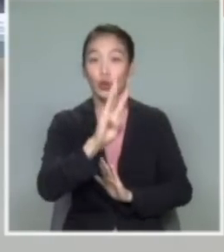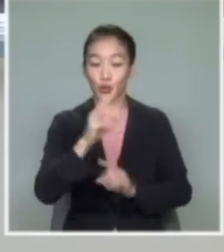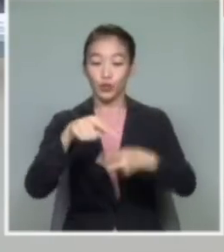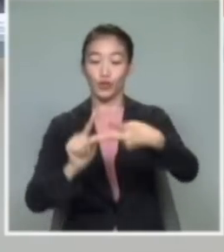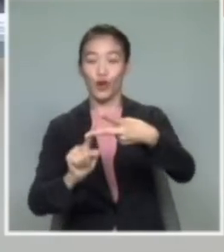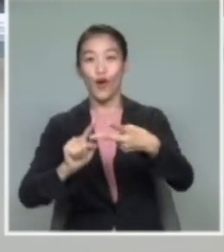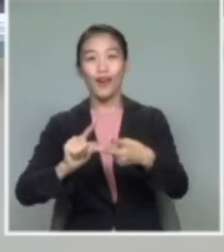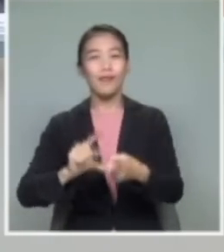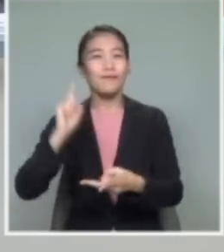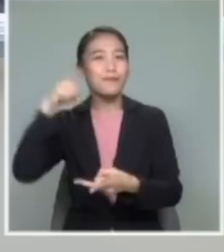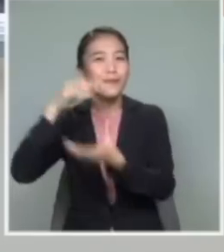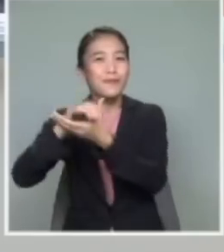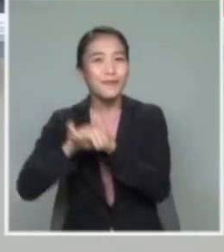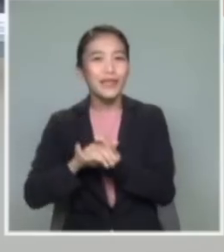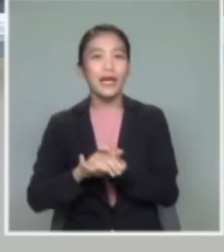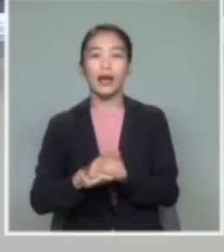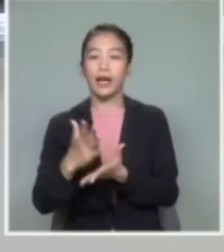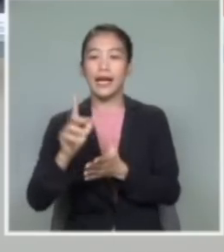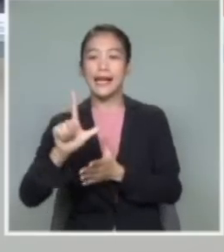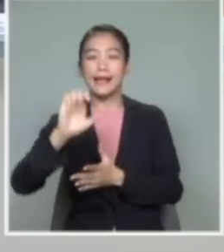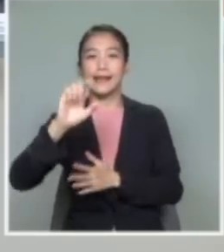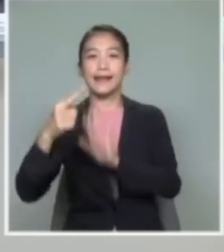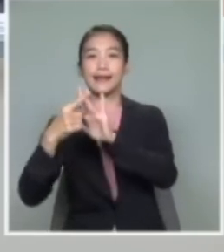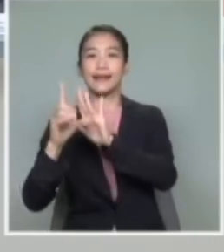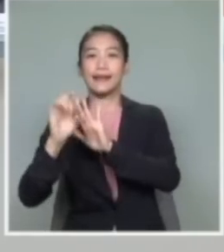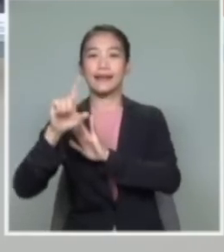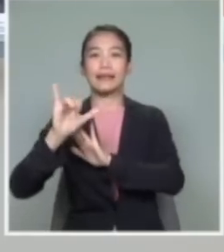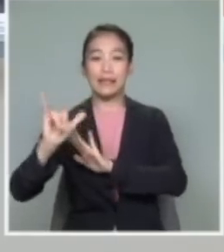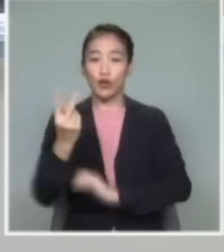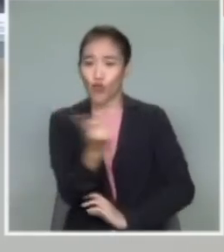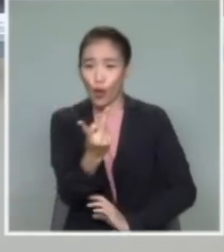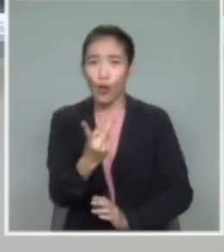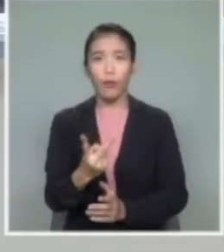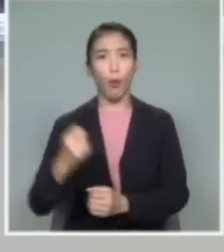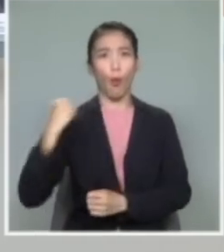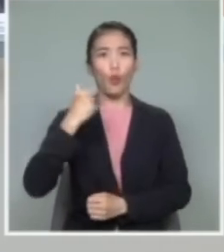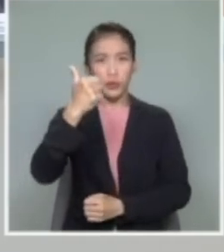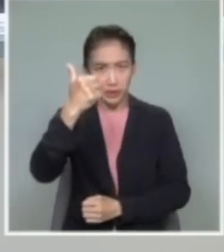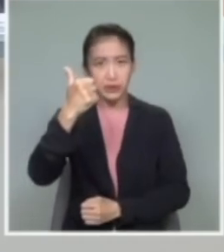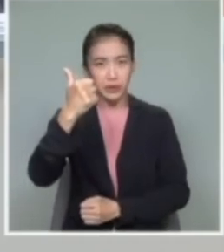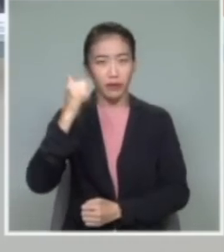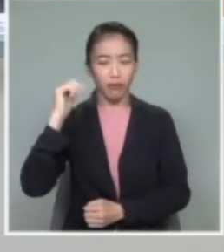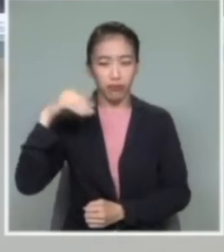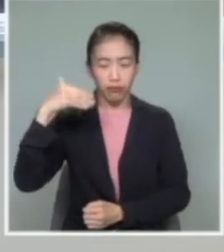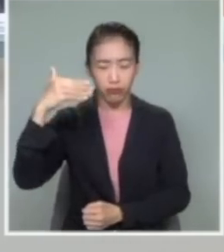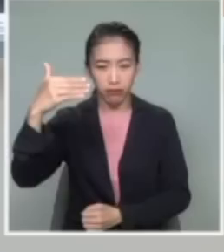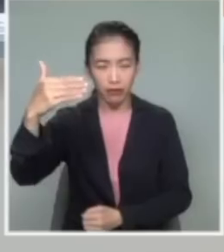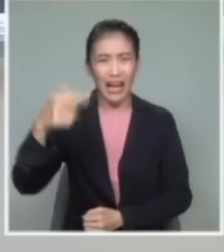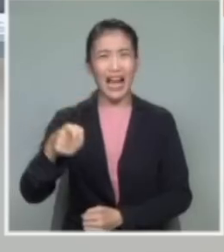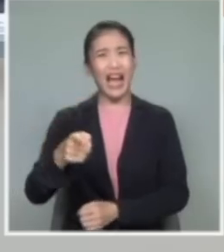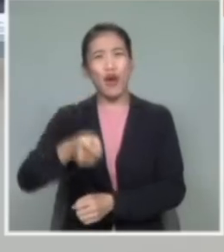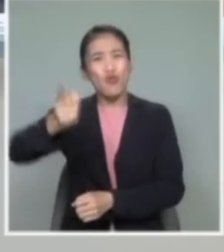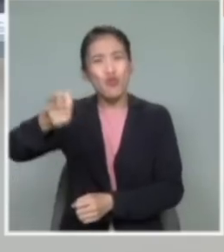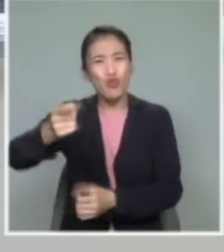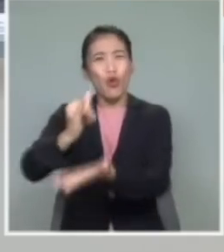นะ แต่ว่าตอนนี้ยังคงพักรักษาตัวอยู่ที่โรงพยาบาลขณะที่ดาราสาวคุณแพรวาก็เข้าไปแป๊บเดียวตอนนี้ออกมาแล้ว อ่